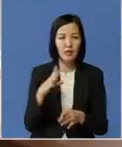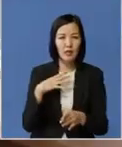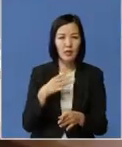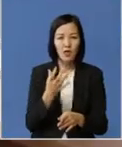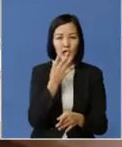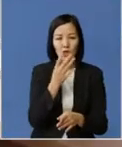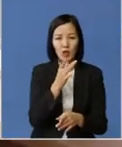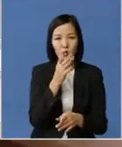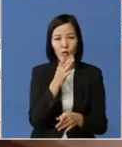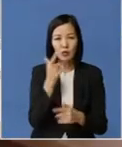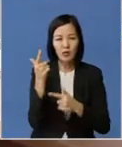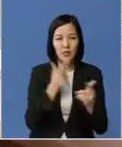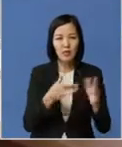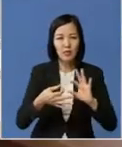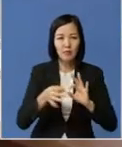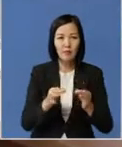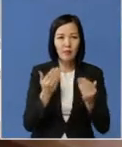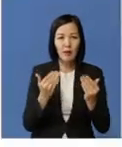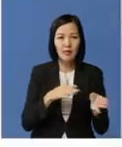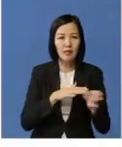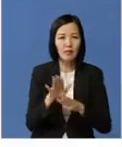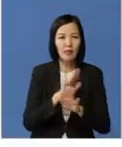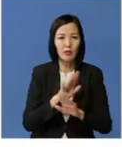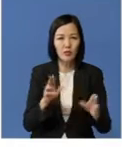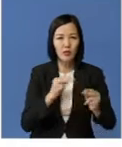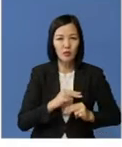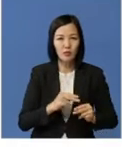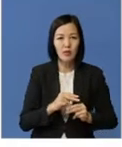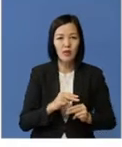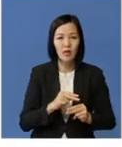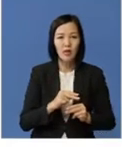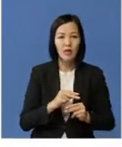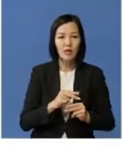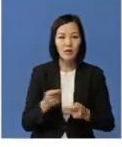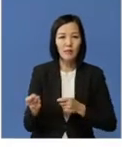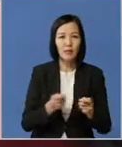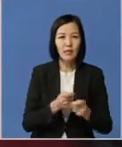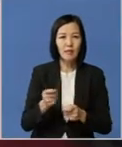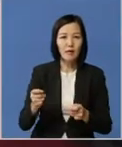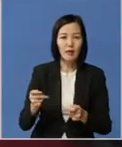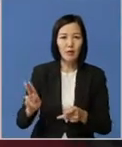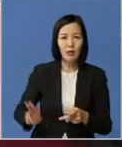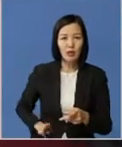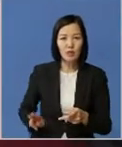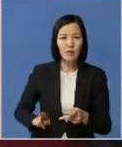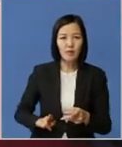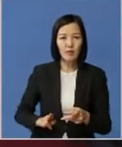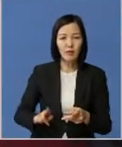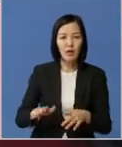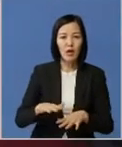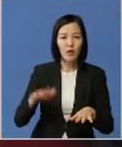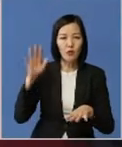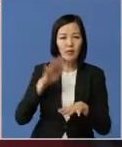Ол өңірдегі жылыту маусымына дайындықты пысықтап, әлі де атқарылмай жатқан жұмыстарға қатысты басқарма басшылары мен аудан